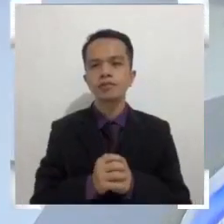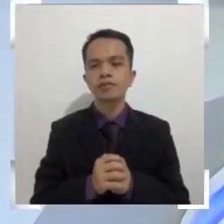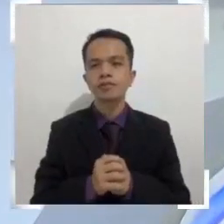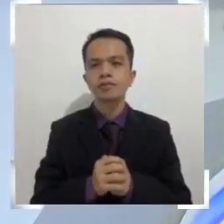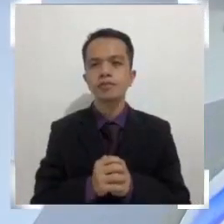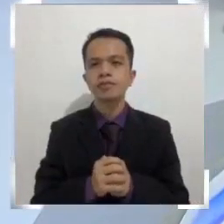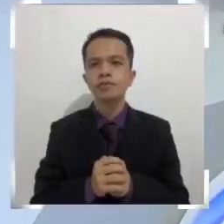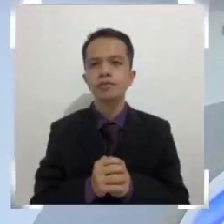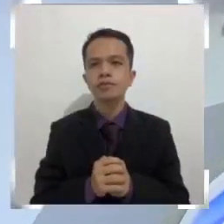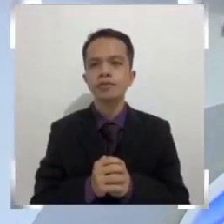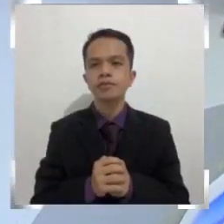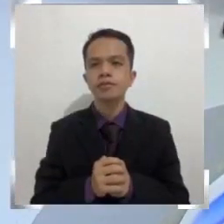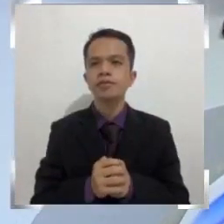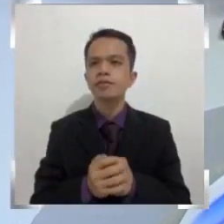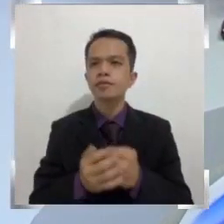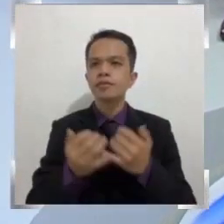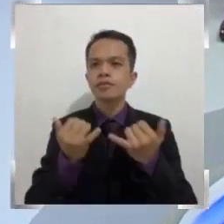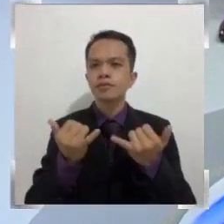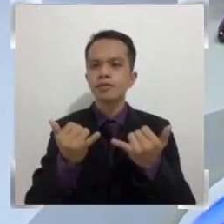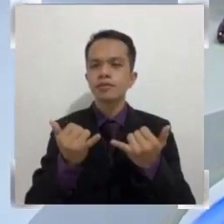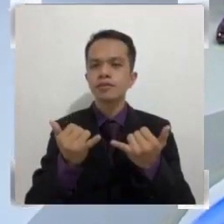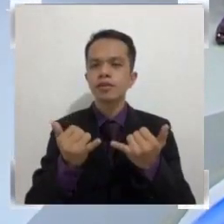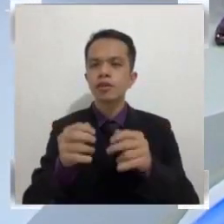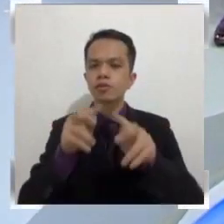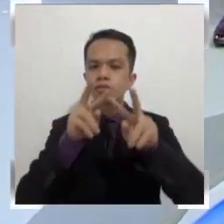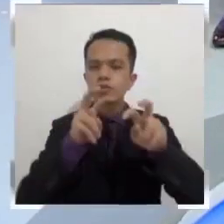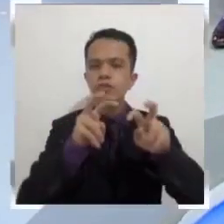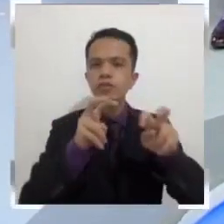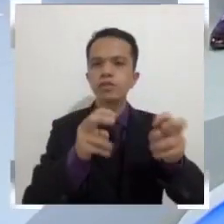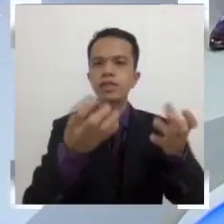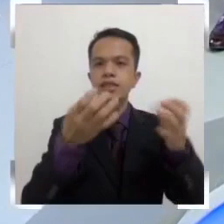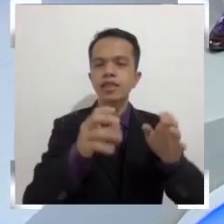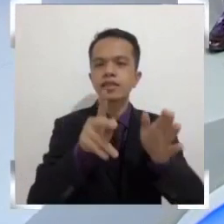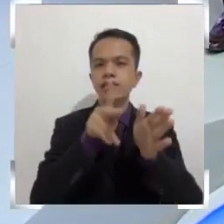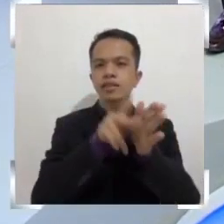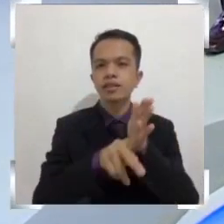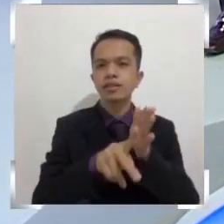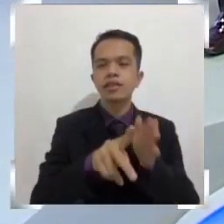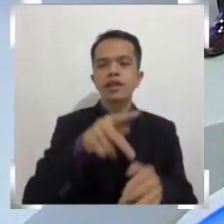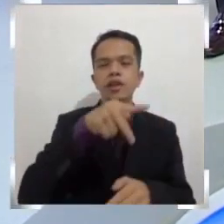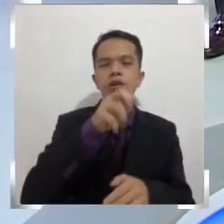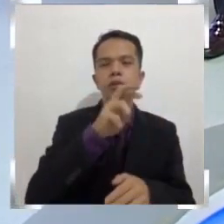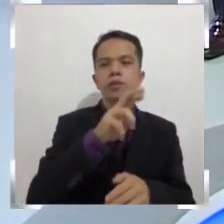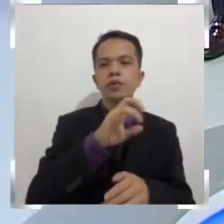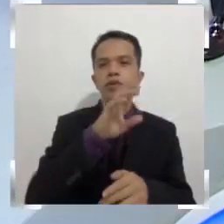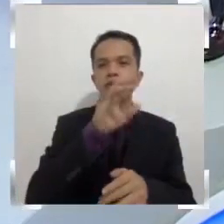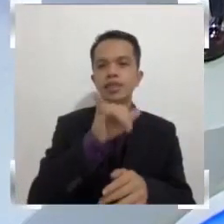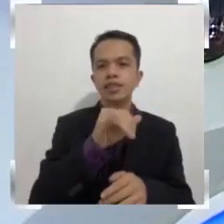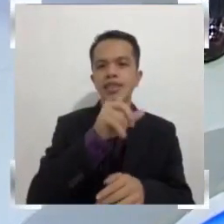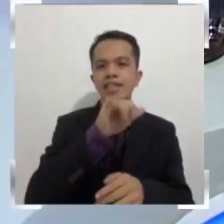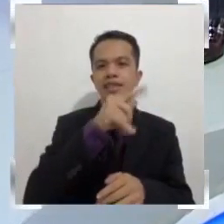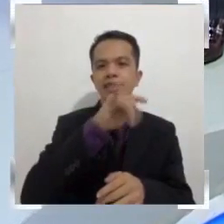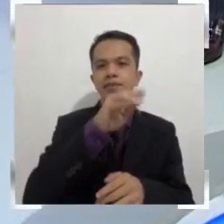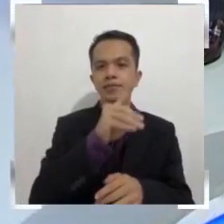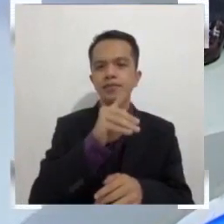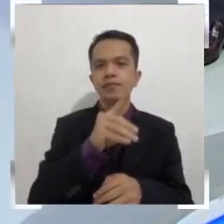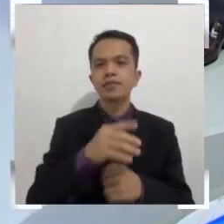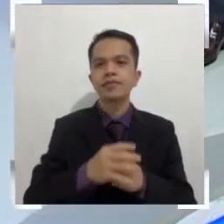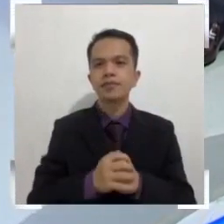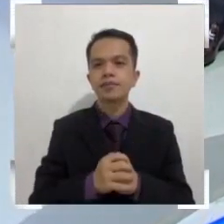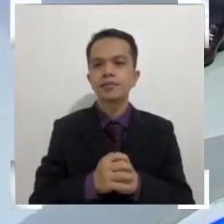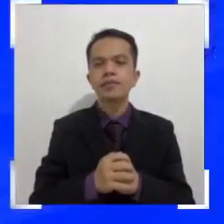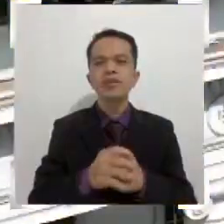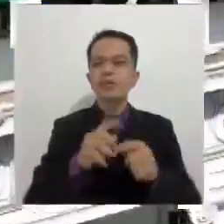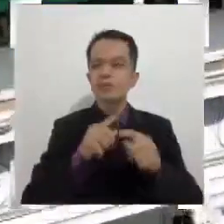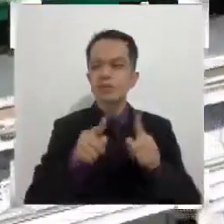Ngayon dapat ang preliminary investigation sa kaso ng pagpatay kina Percy Lapid at Cristito Villamor Palanya. Pero dahil